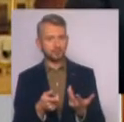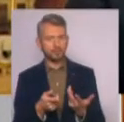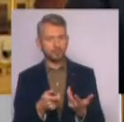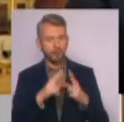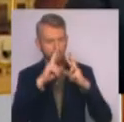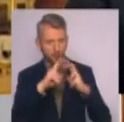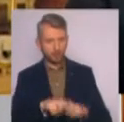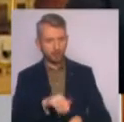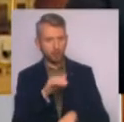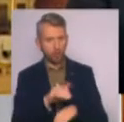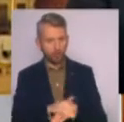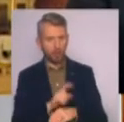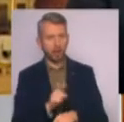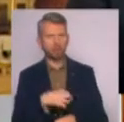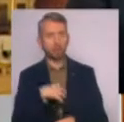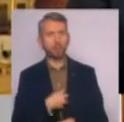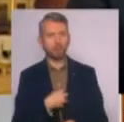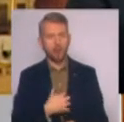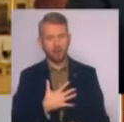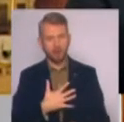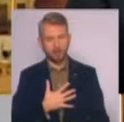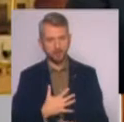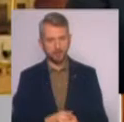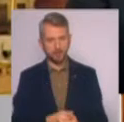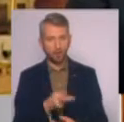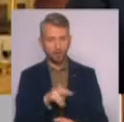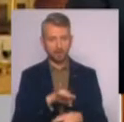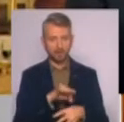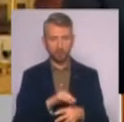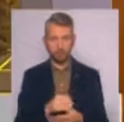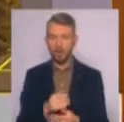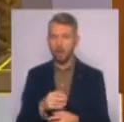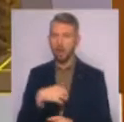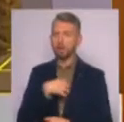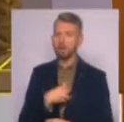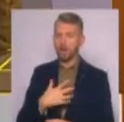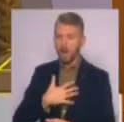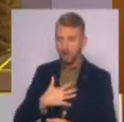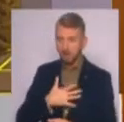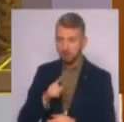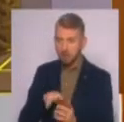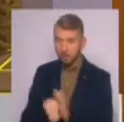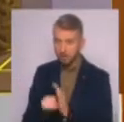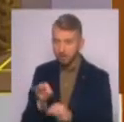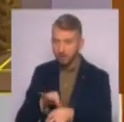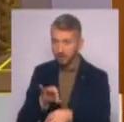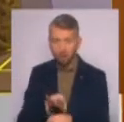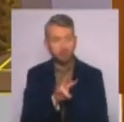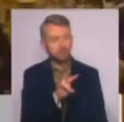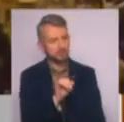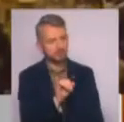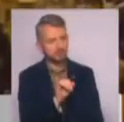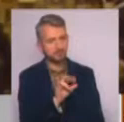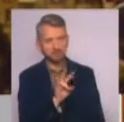діференційно-діагностична ознака з бронхіальною астмою. Обидва тобто захворювання. Бронхіальна астма теж входить до цих захворювань?